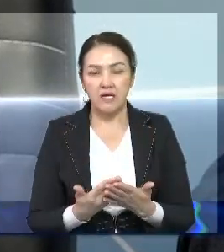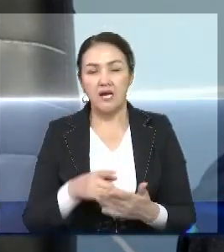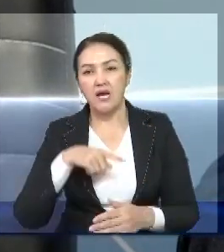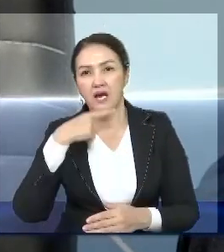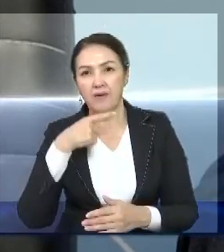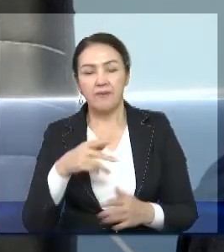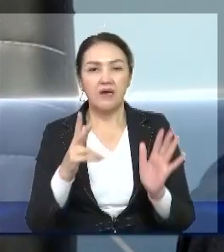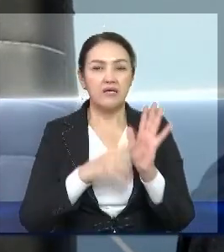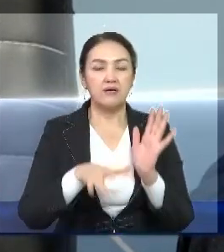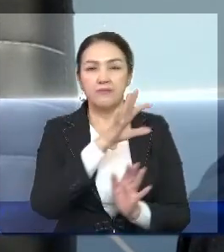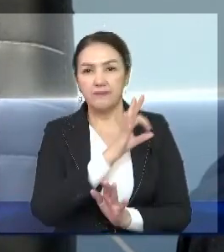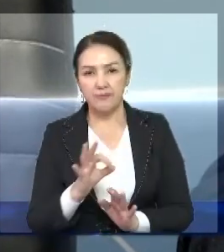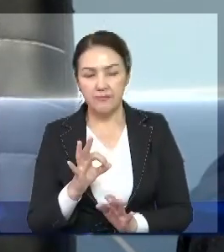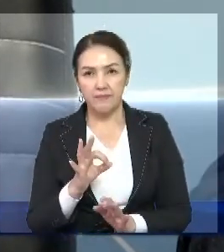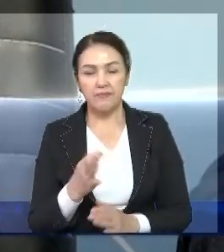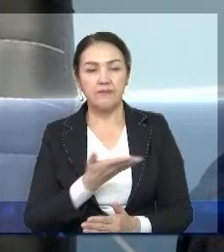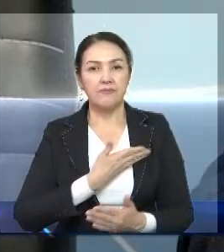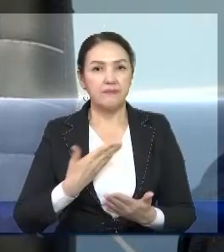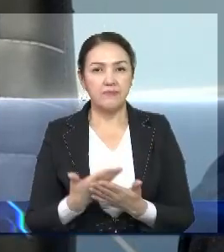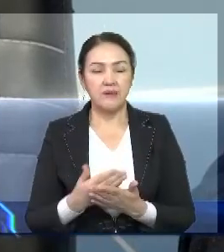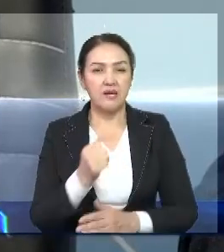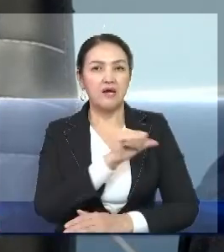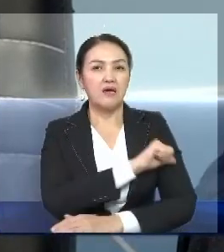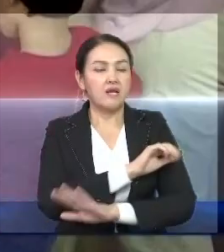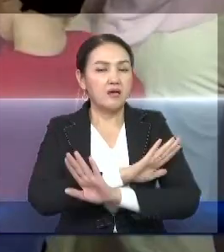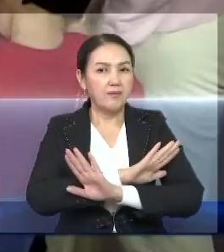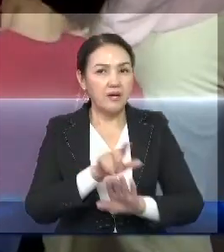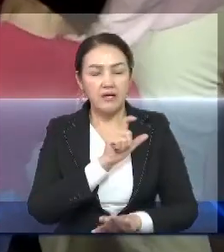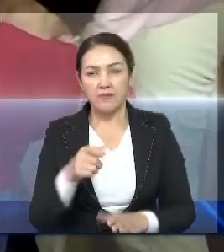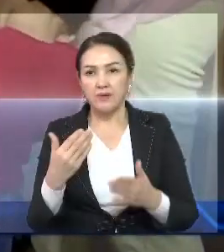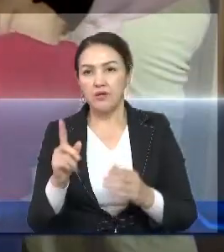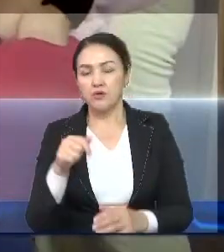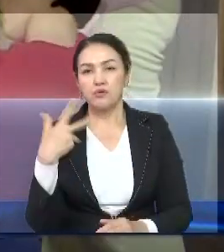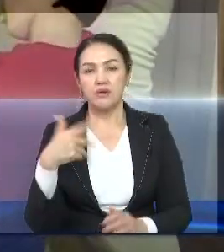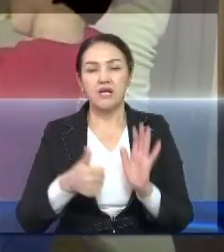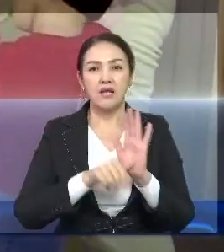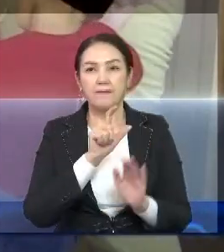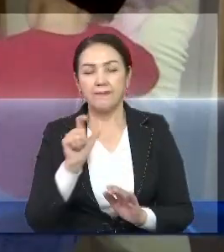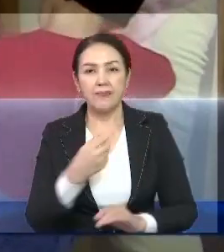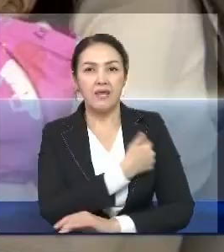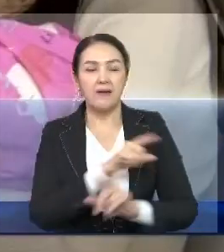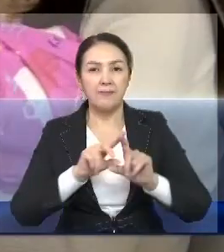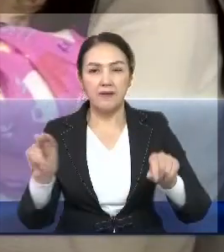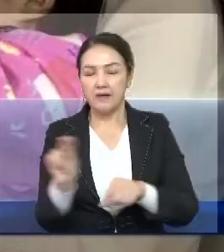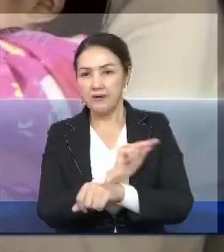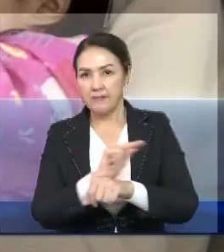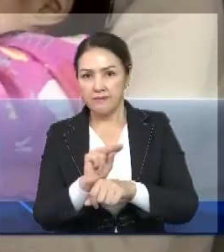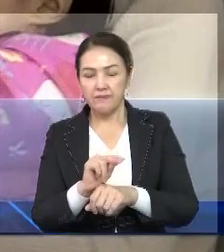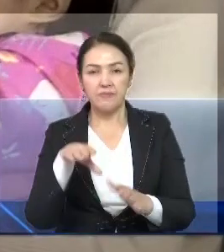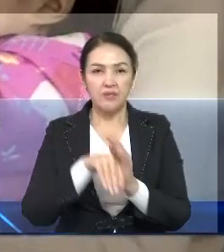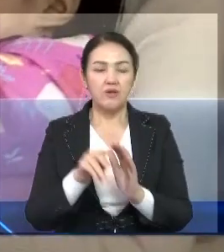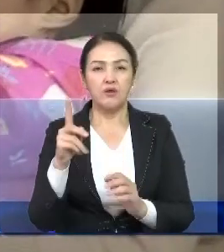кеткендей 80%-ымыз біз екпе алмағандар. Қазір 136 адам стационарлық ем қабылдап жатыр,